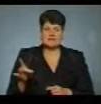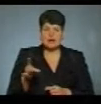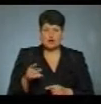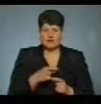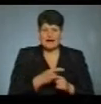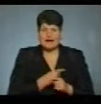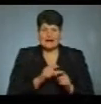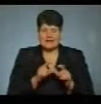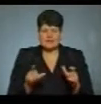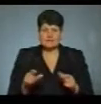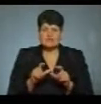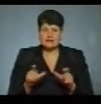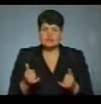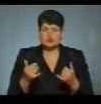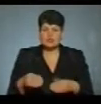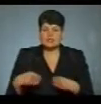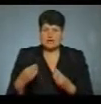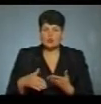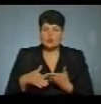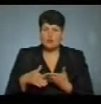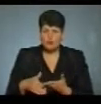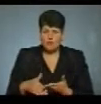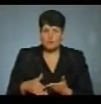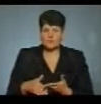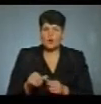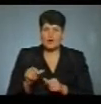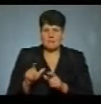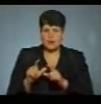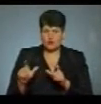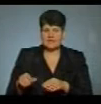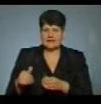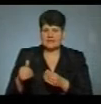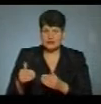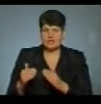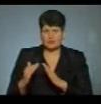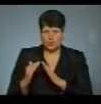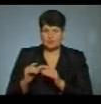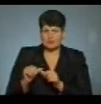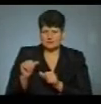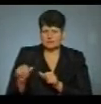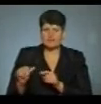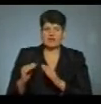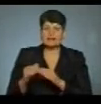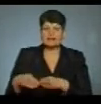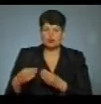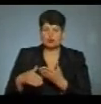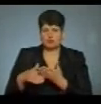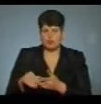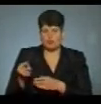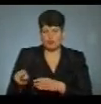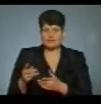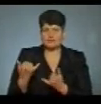в заклад, який сьогодні на даний час надає допомогу, окремий корпус, який надає допомогу саме таким хворим. Зараз там є